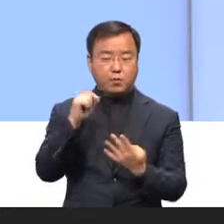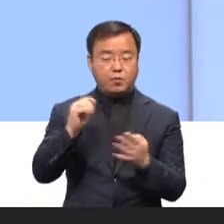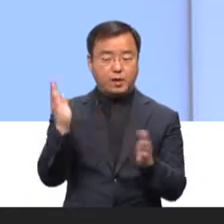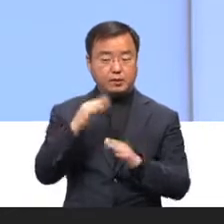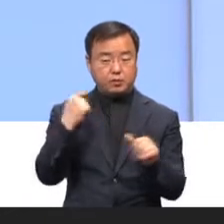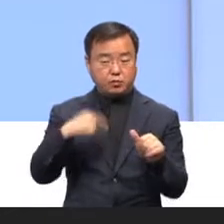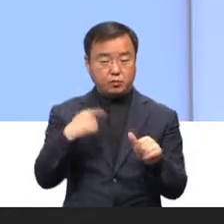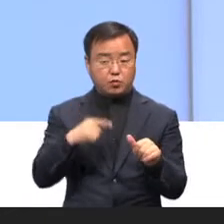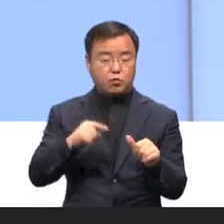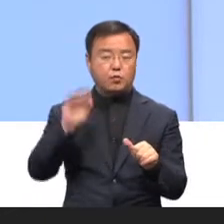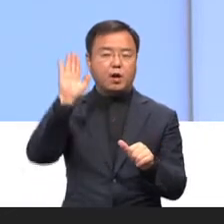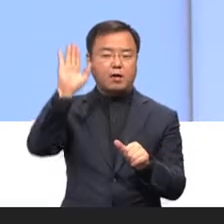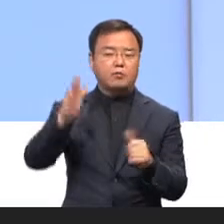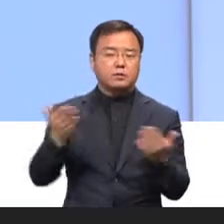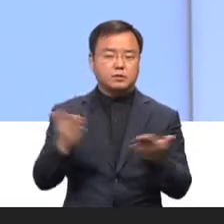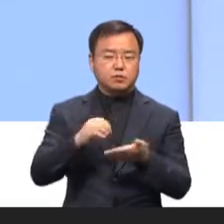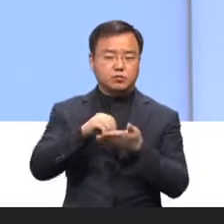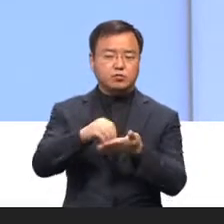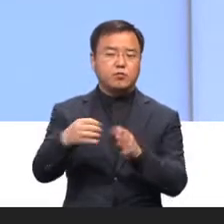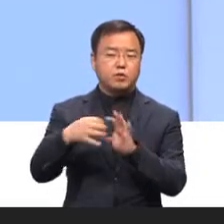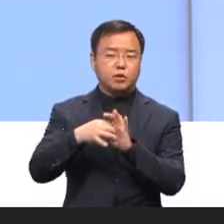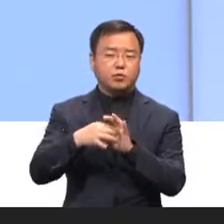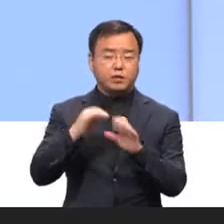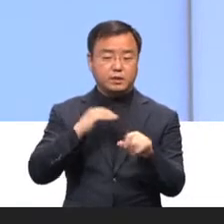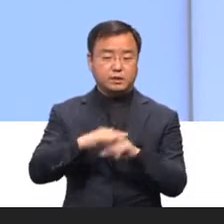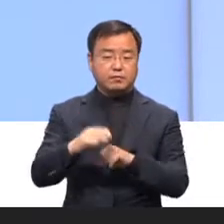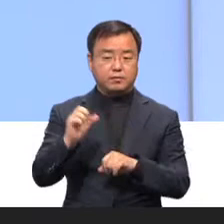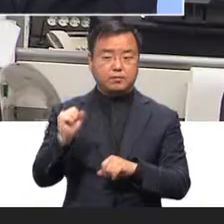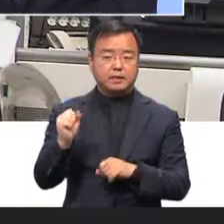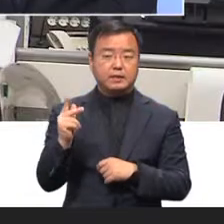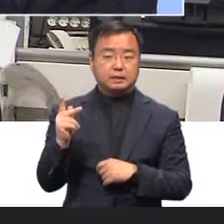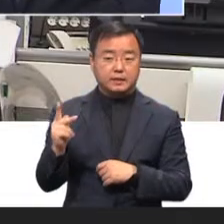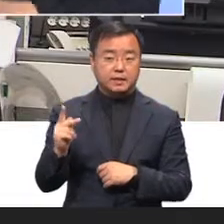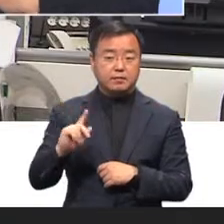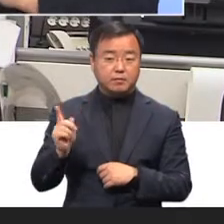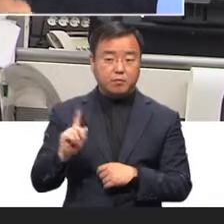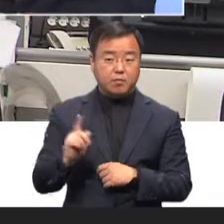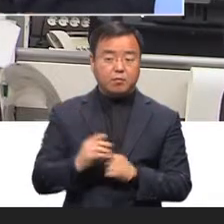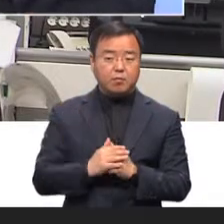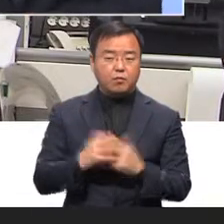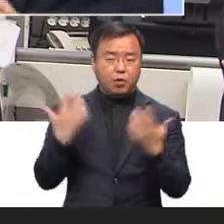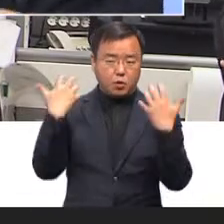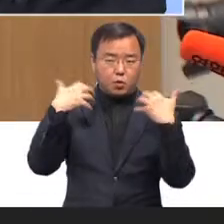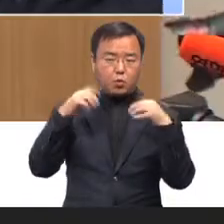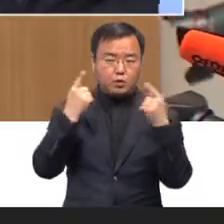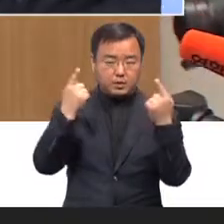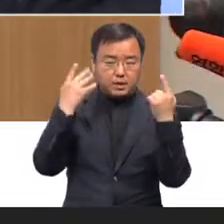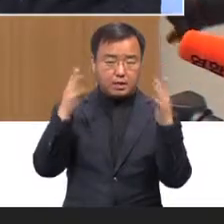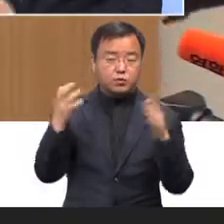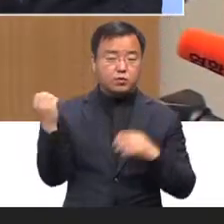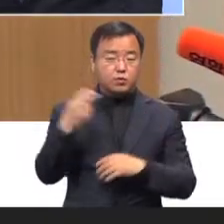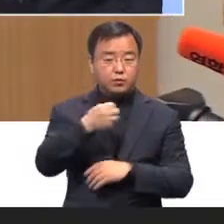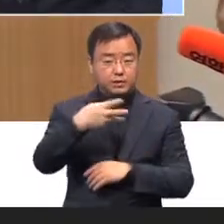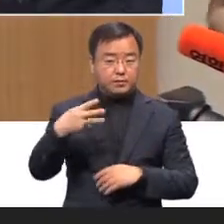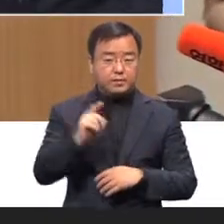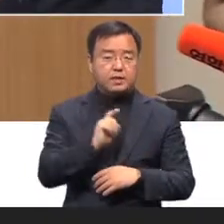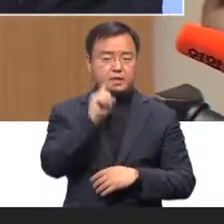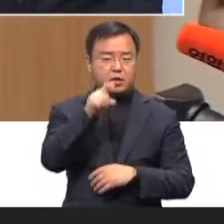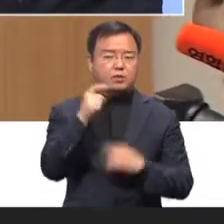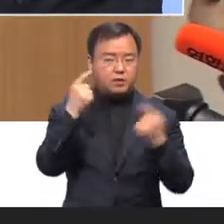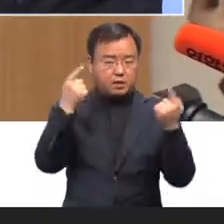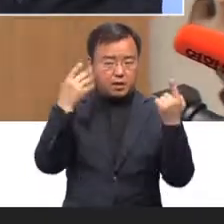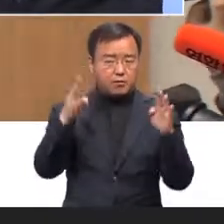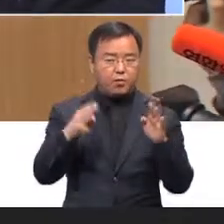취업을 바로 알선해 주는 니까 다시 말씀드리면 sk 같은 경우에는 이제 고려대 하고 그다음 삼성 같은 경우는 연세대 하고